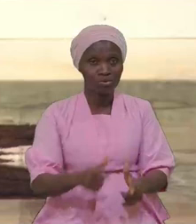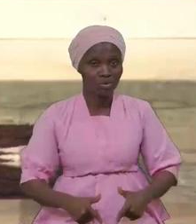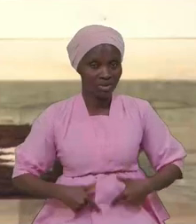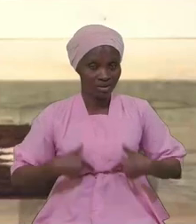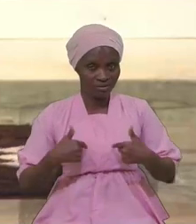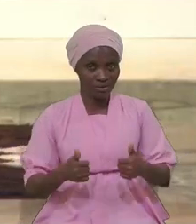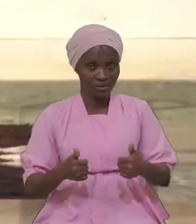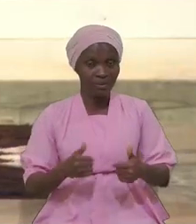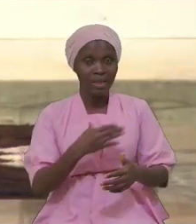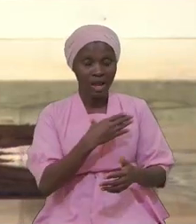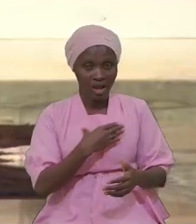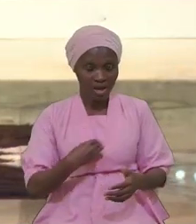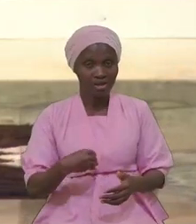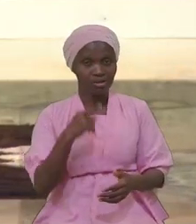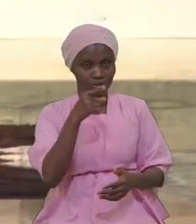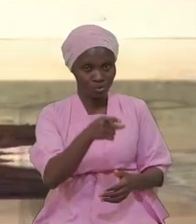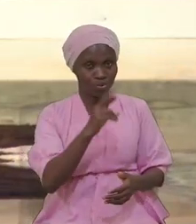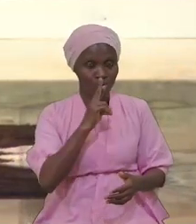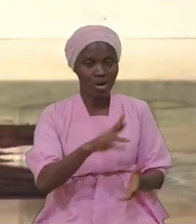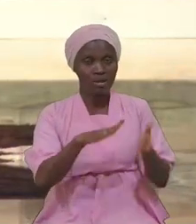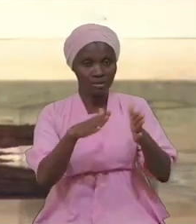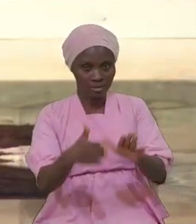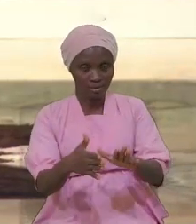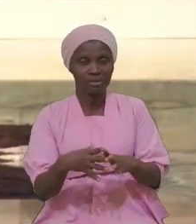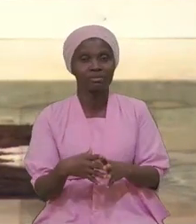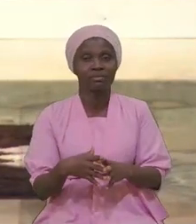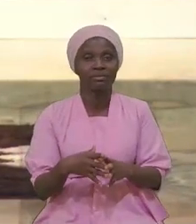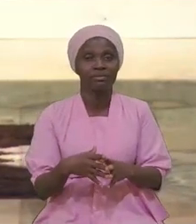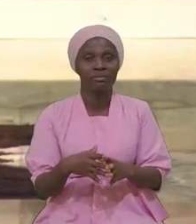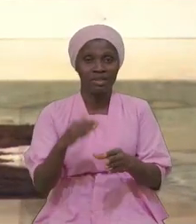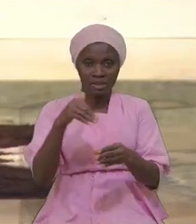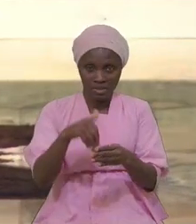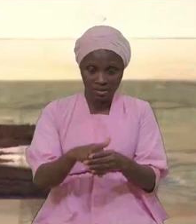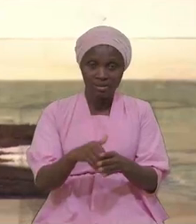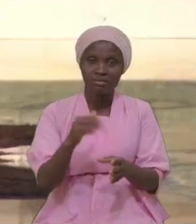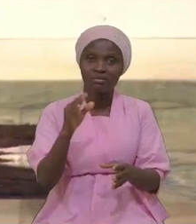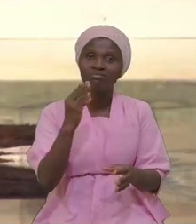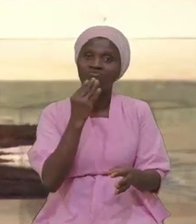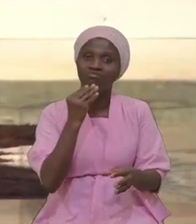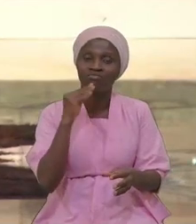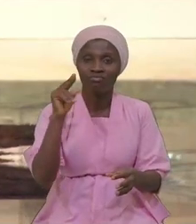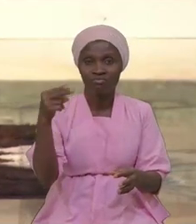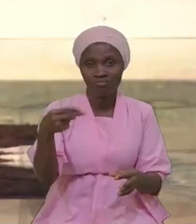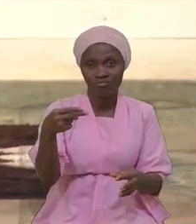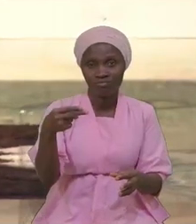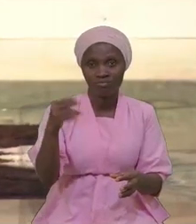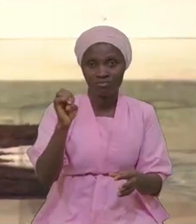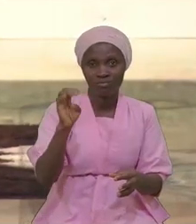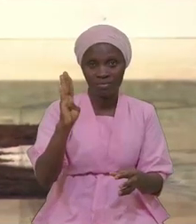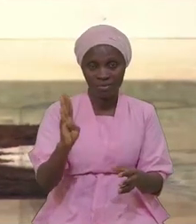que je sais que tu passes pour être vivant et tu es mort. Hébreux chapitre 6,